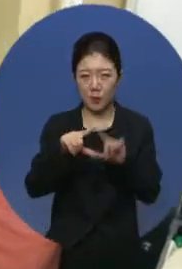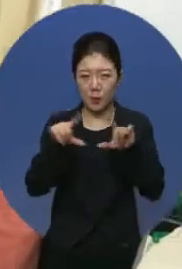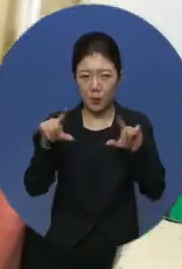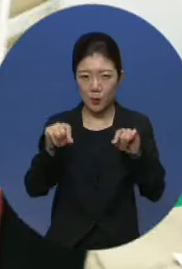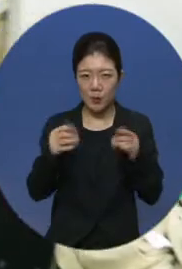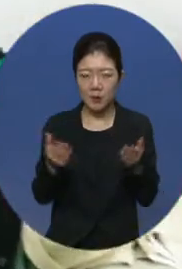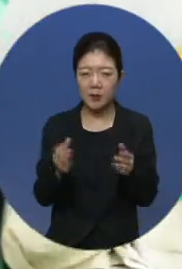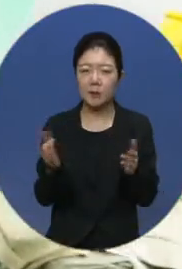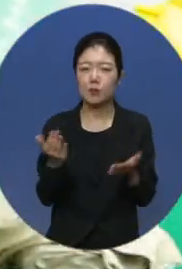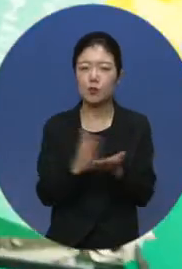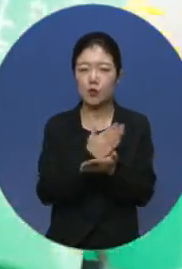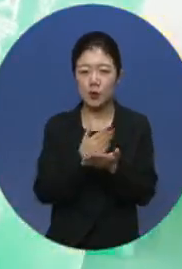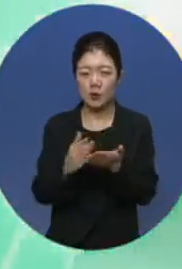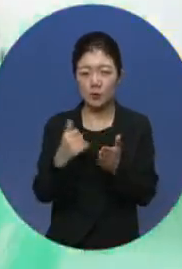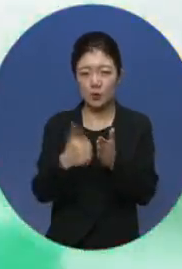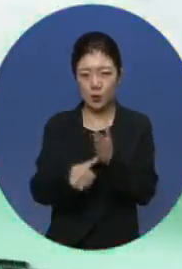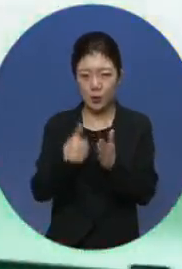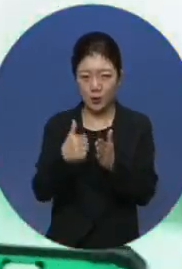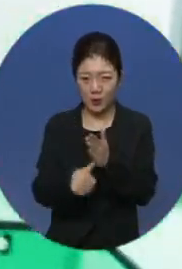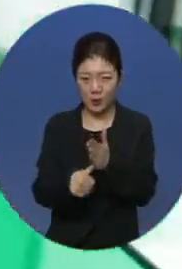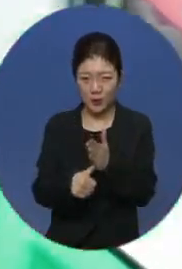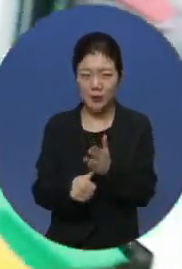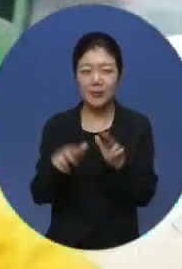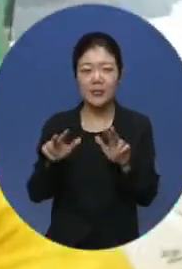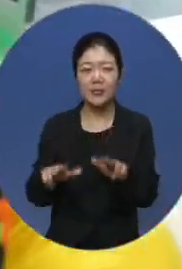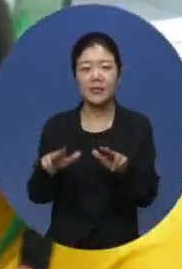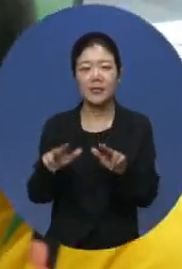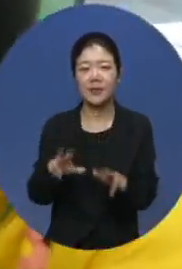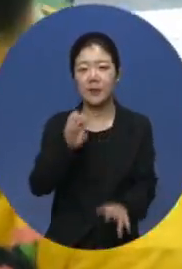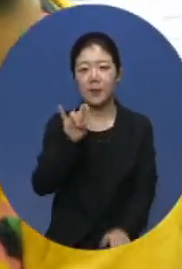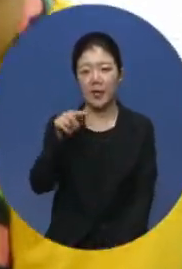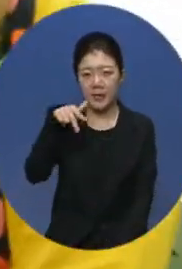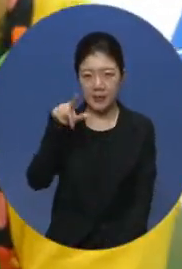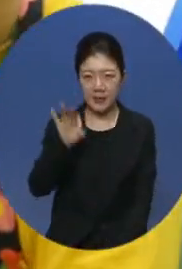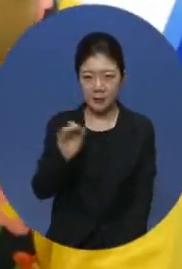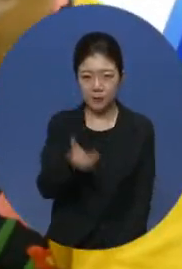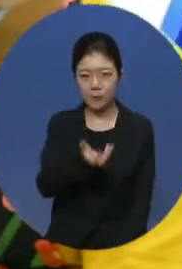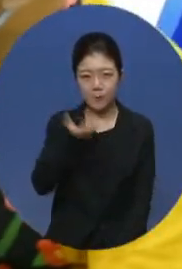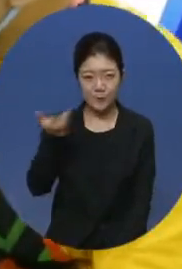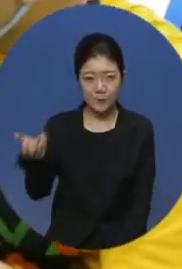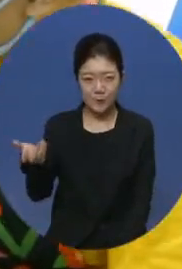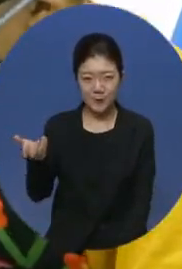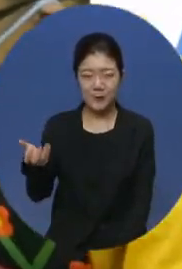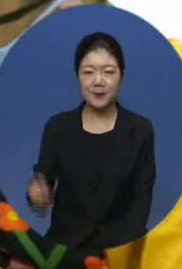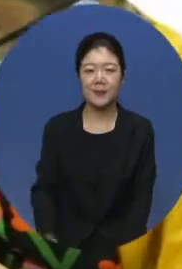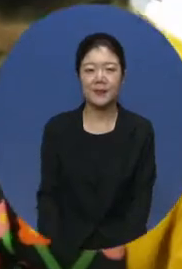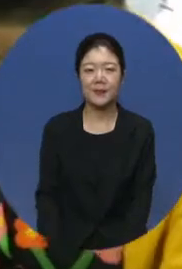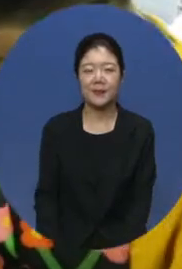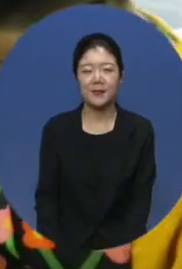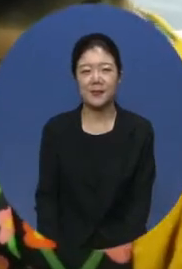작업과 분류가 끝난 상품들은 이제 매장으로 떠날 차례를 하는데요.